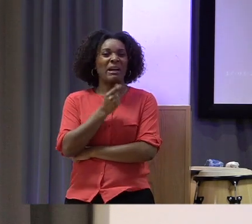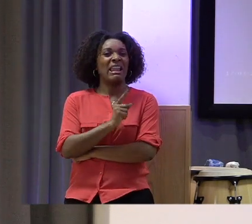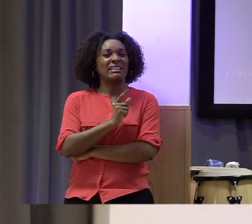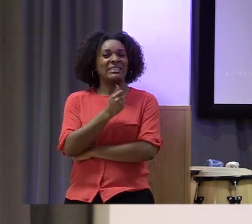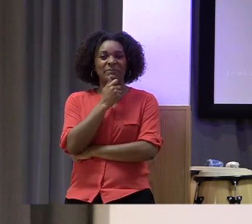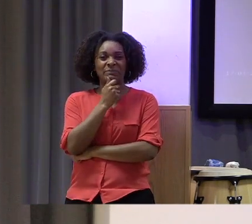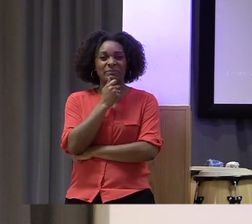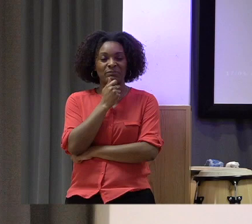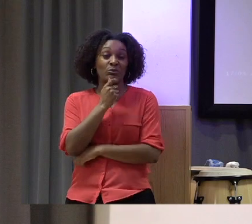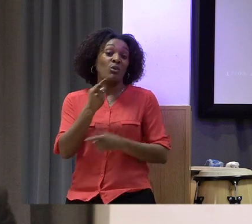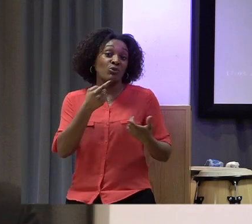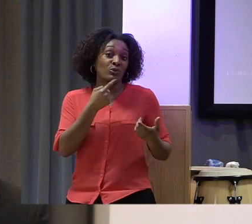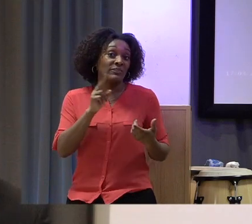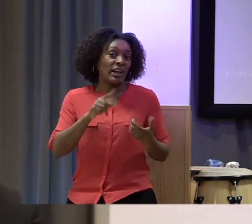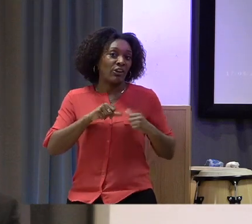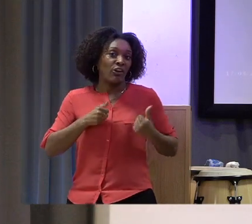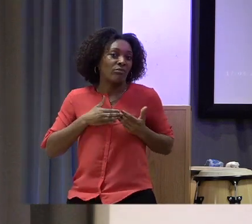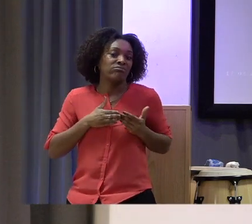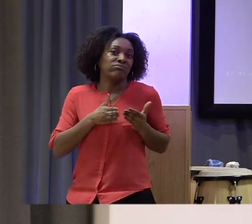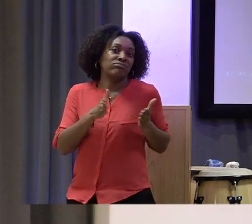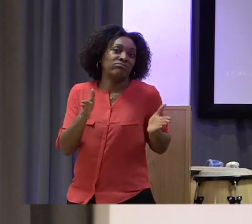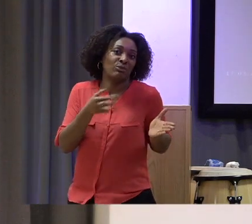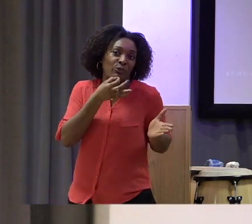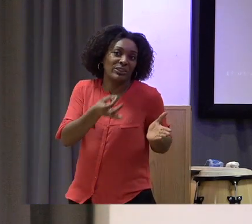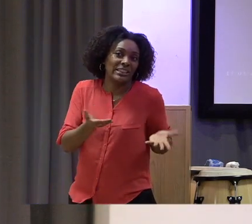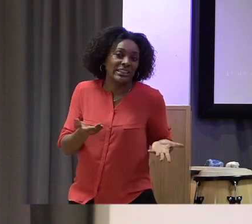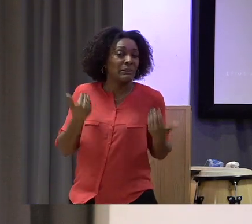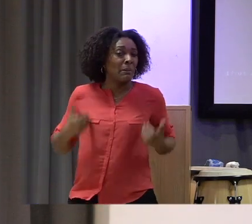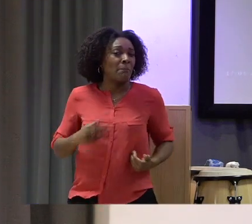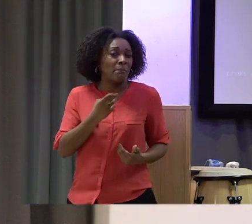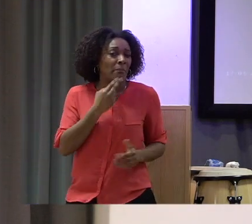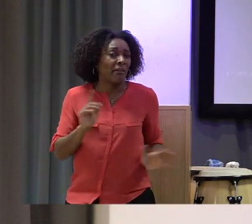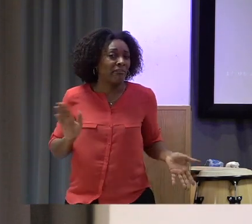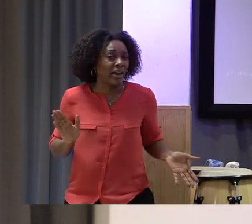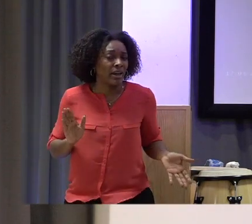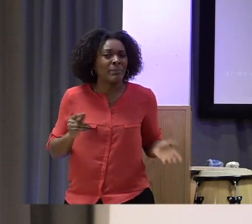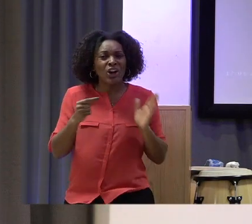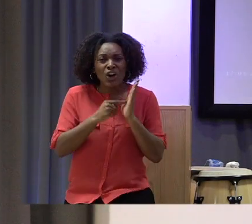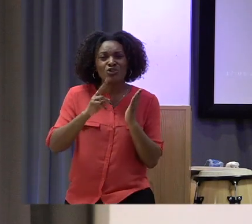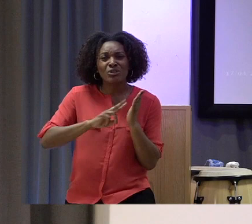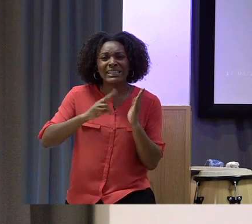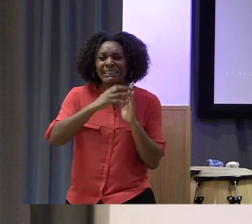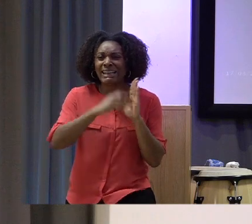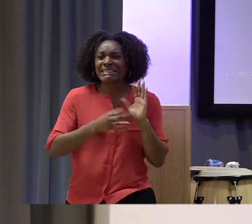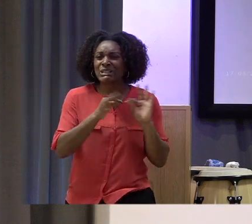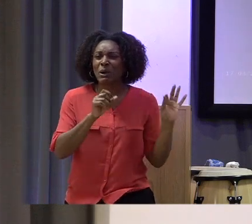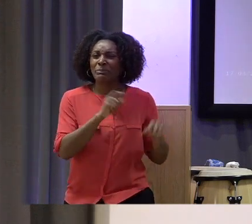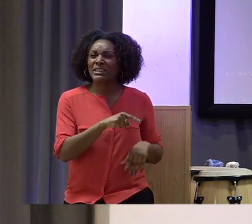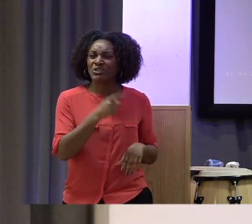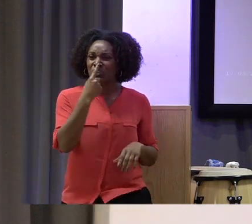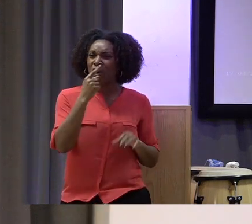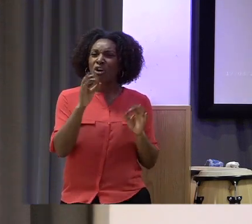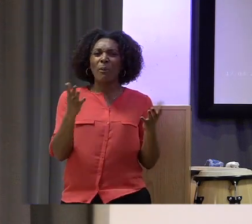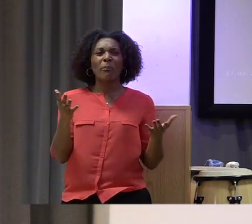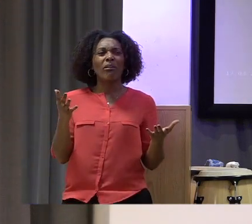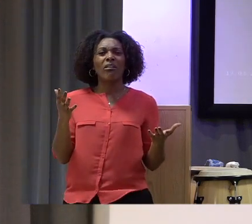Je vous ouvre mon cœur, hein, donc je ne suis pas parfait. Quand je lis ce texte, J'ai l'impression de voir le Saint-Esprit